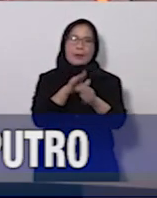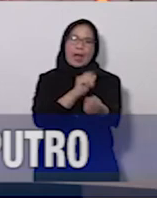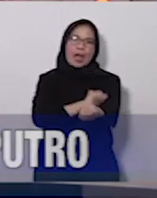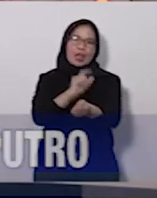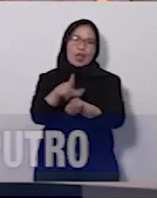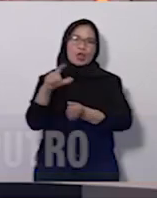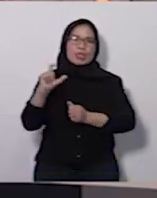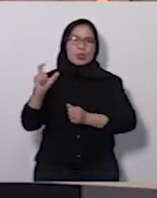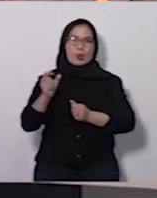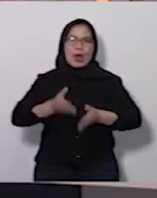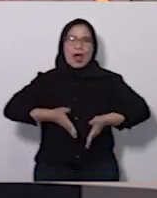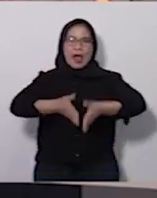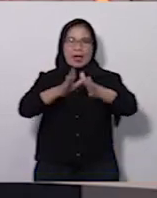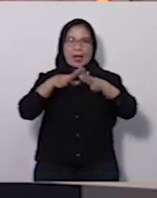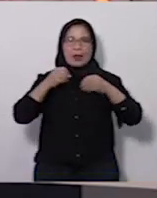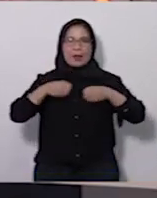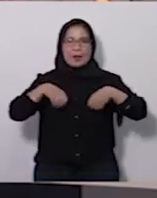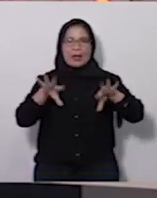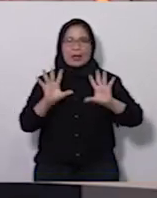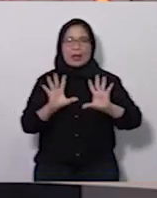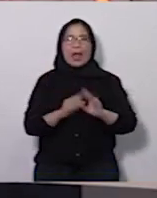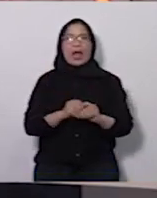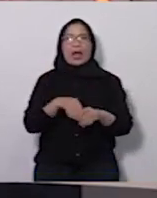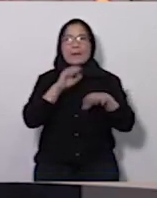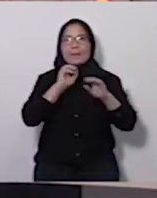Cikupa arah Merak sebanyak